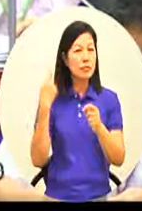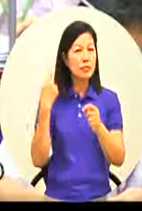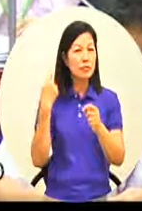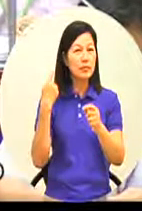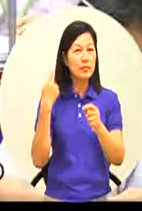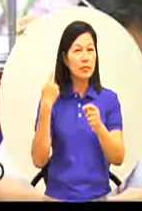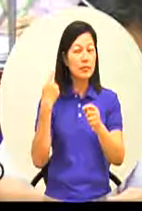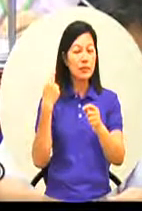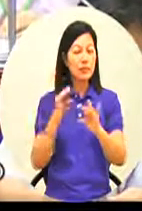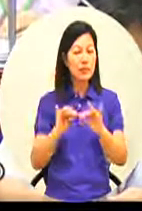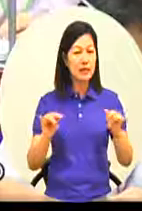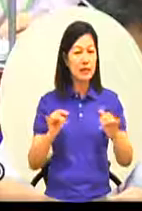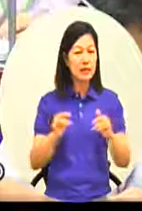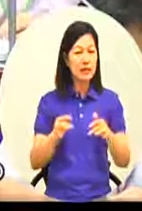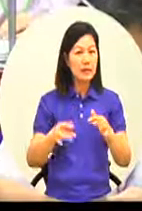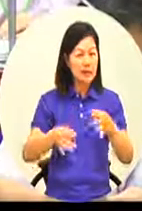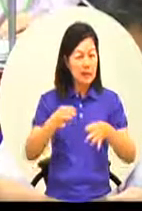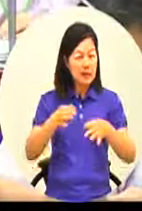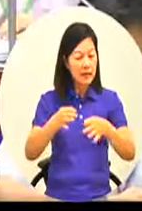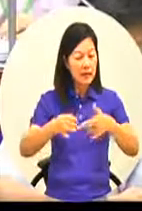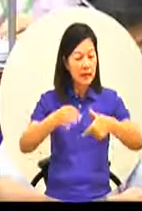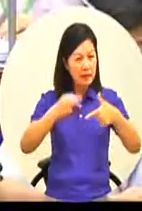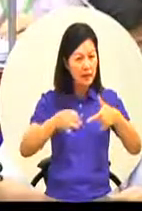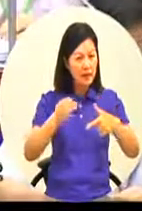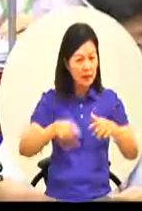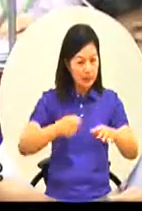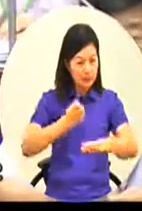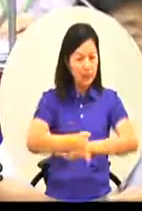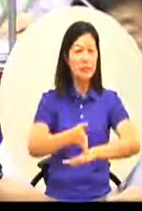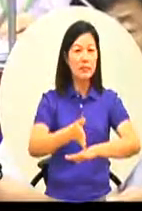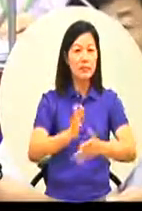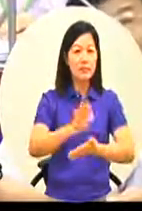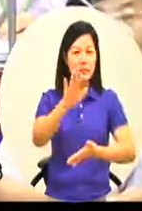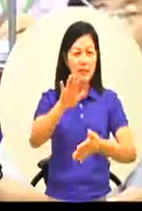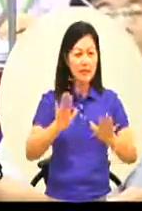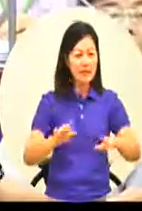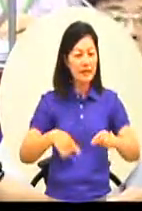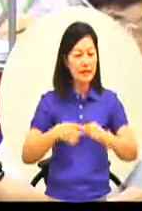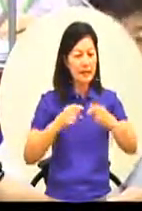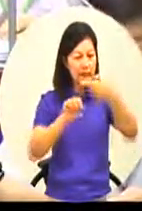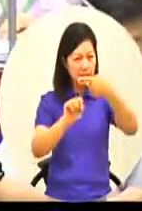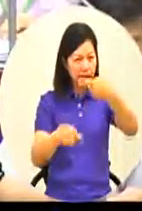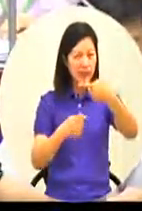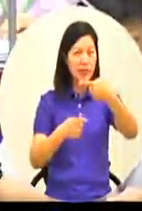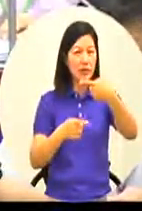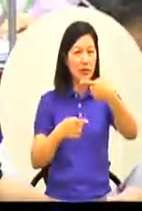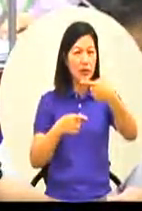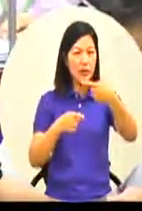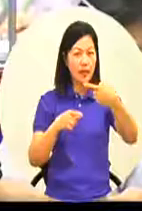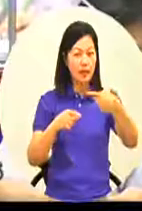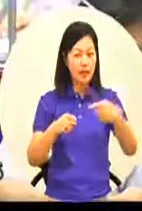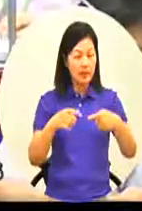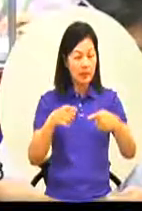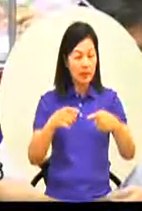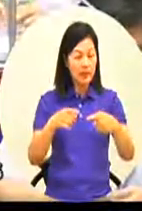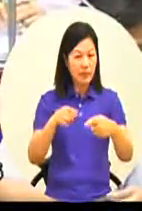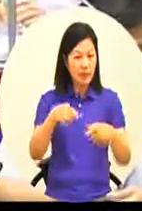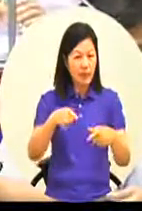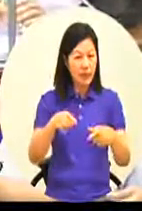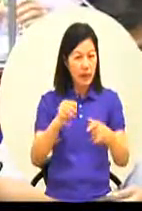旧年的地价评议员会的通过了，评议通过了是今年一月初公告的，所以是根据过